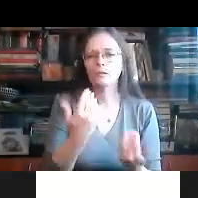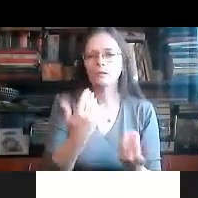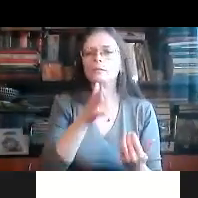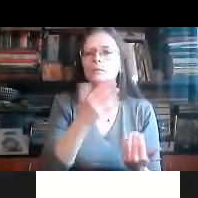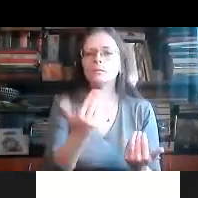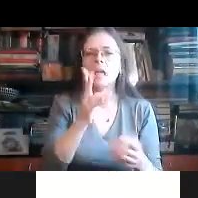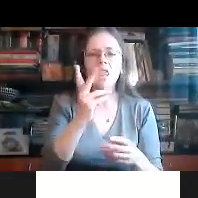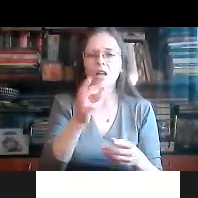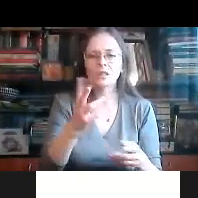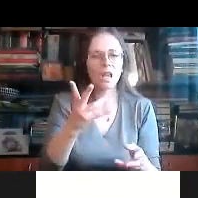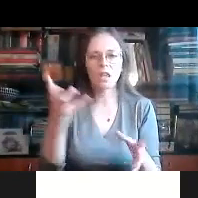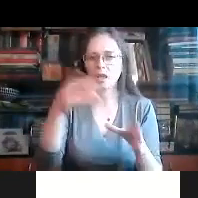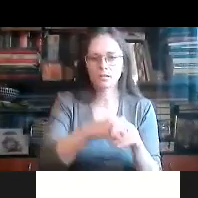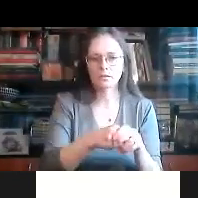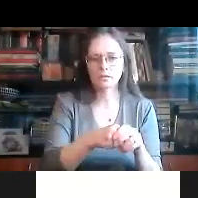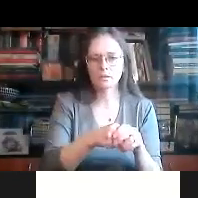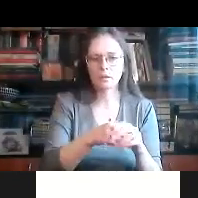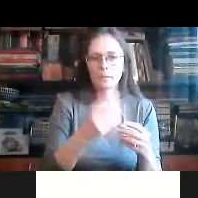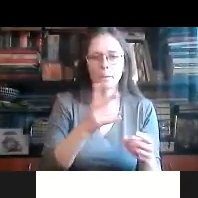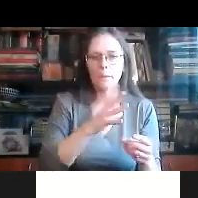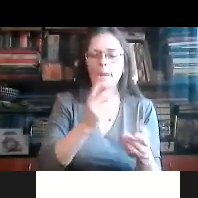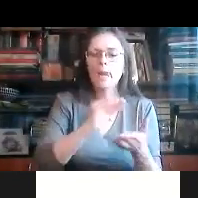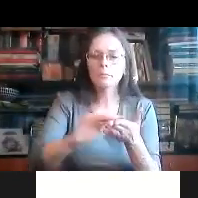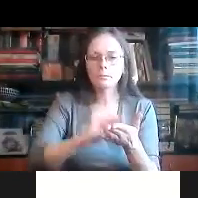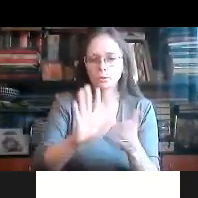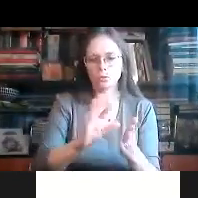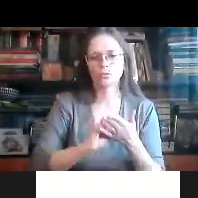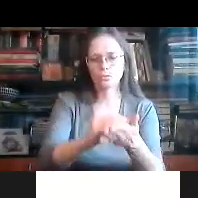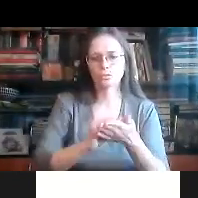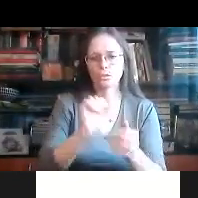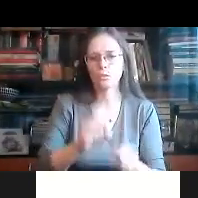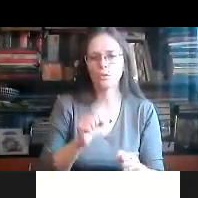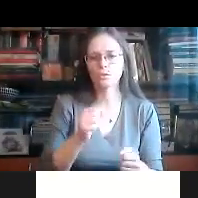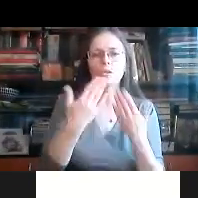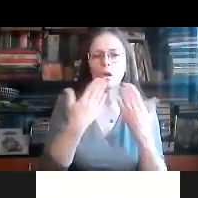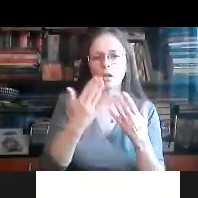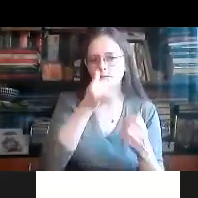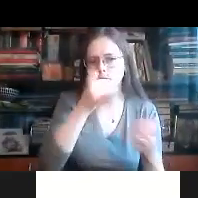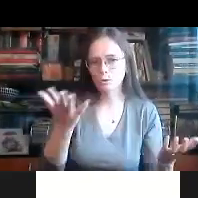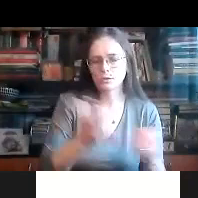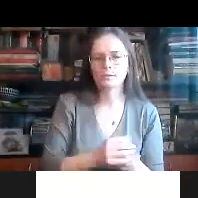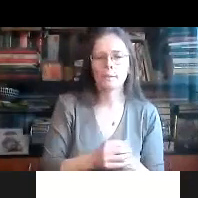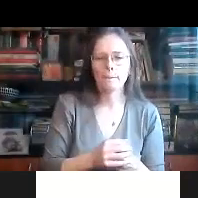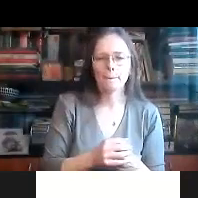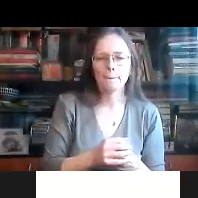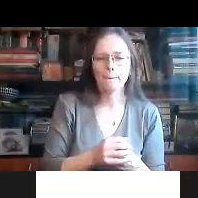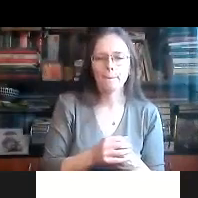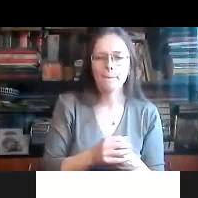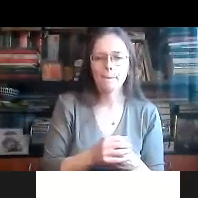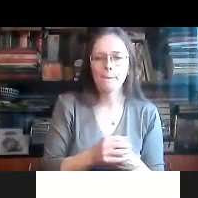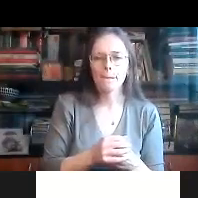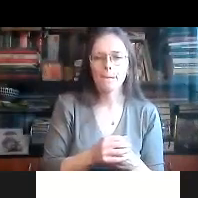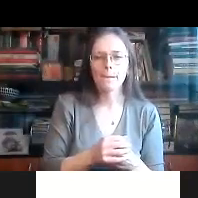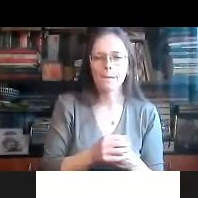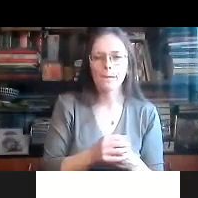это в чате. Да. Да, Настя с детьми, вероятно. Ну вот просто я хотела тогда как-то все-таки это